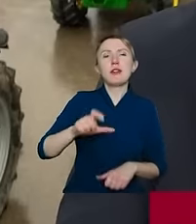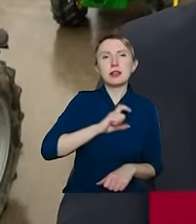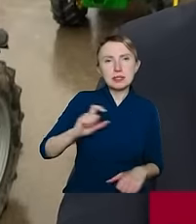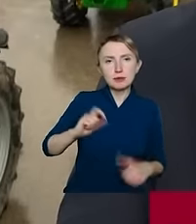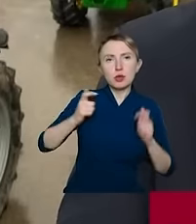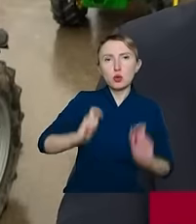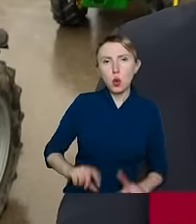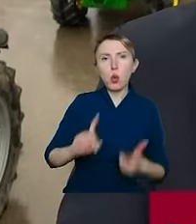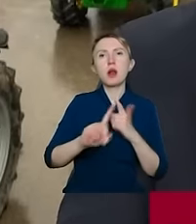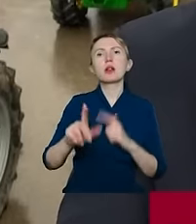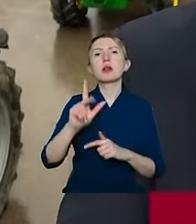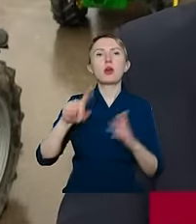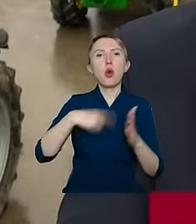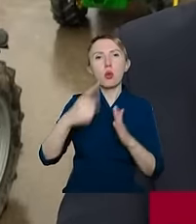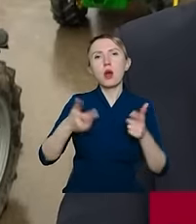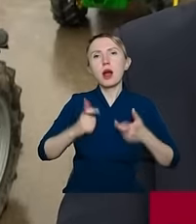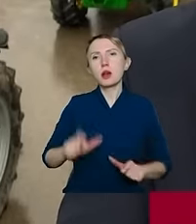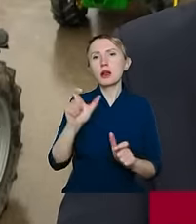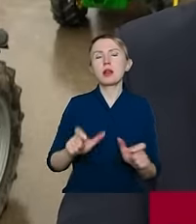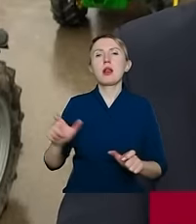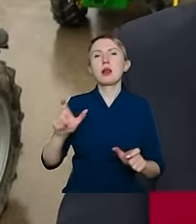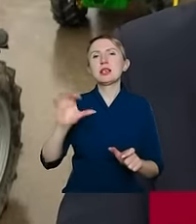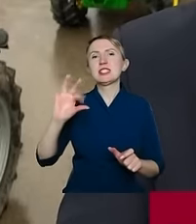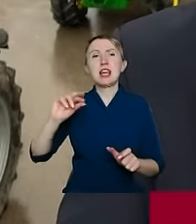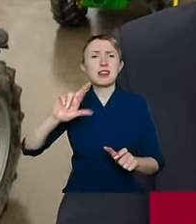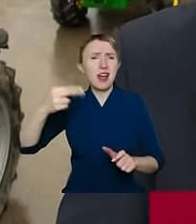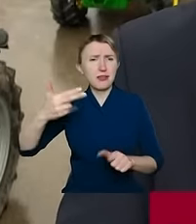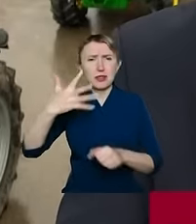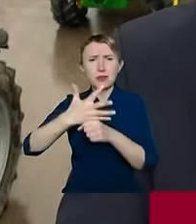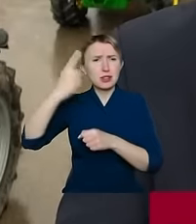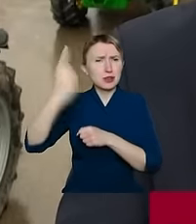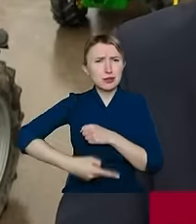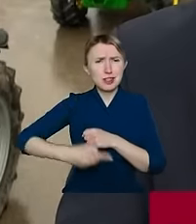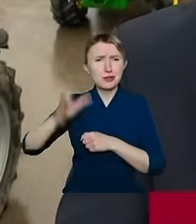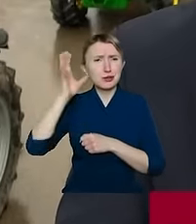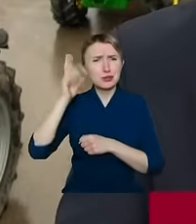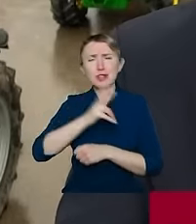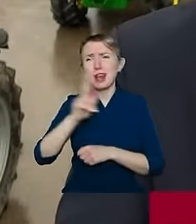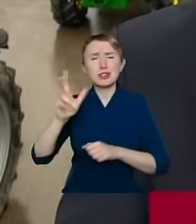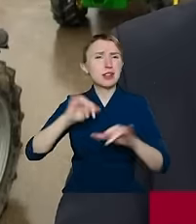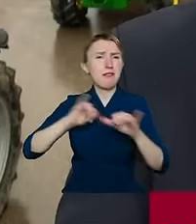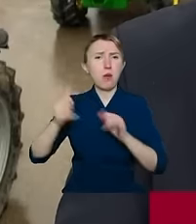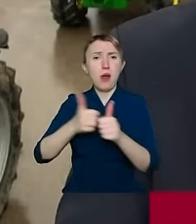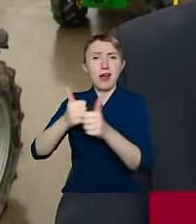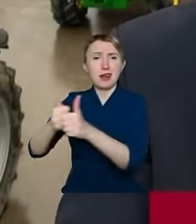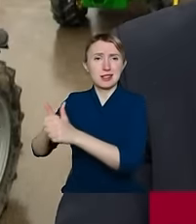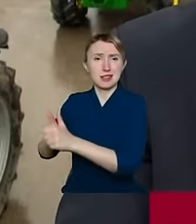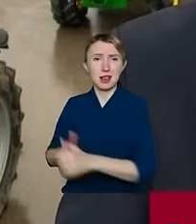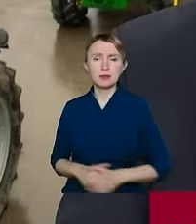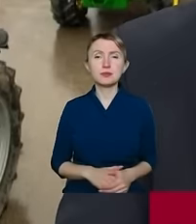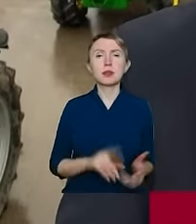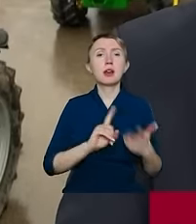jak zwykle kółka rolnicze, pan Serafin, który, nie wiem, od 50 lat już tam siedzi i przy każdej władzy jest obok.